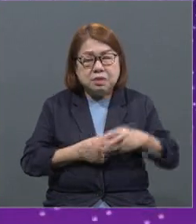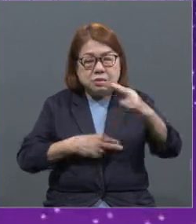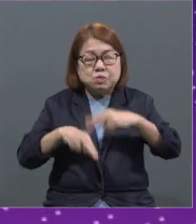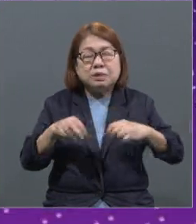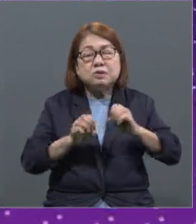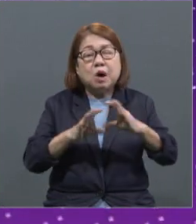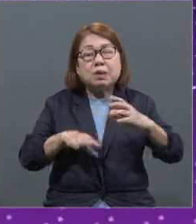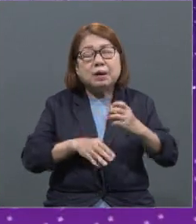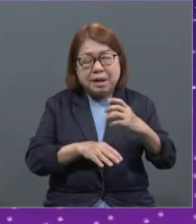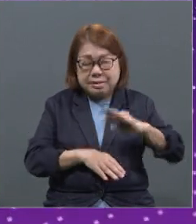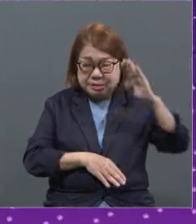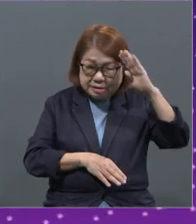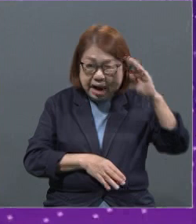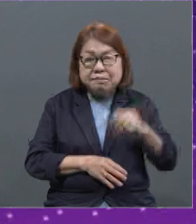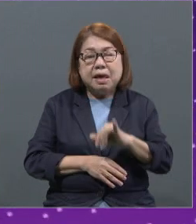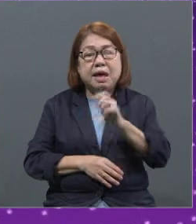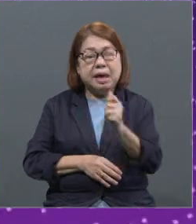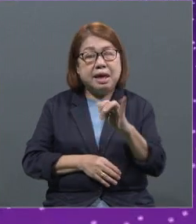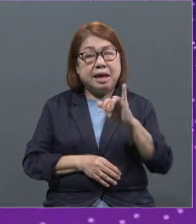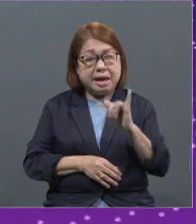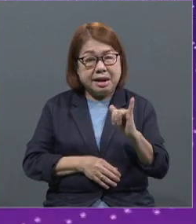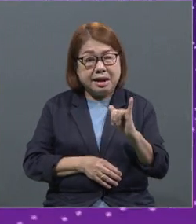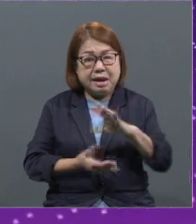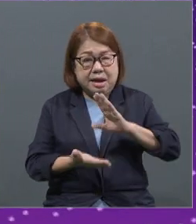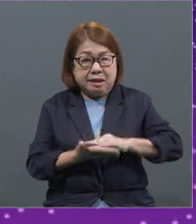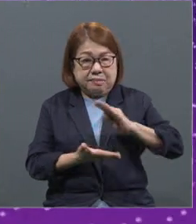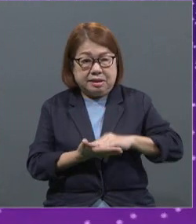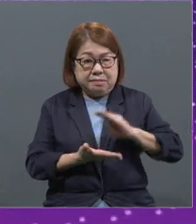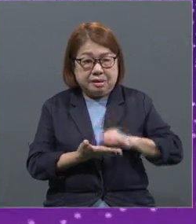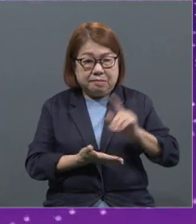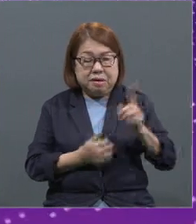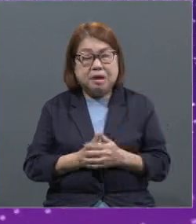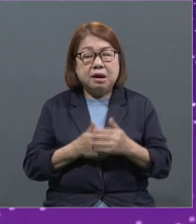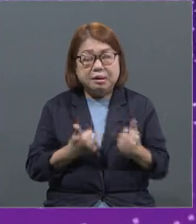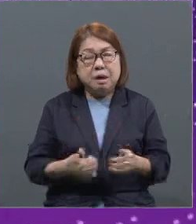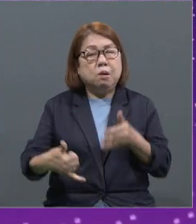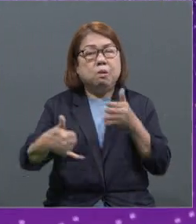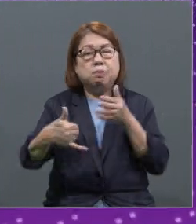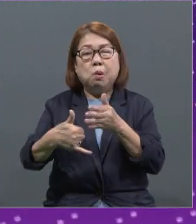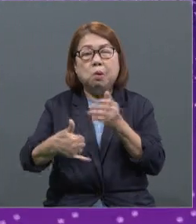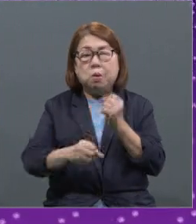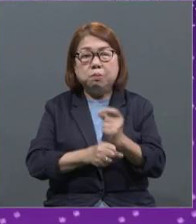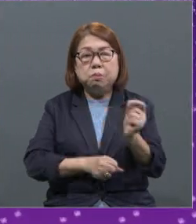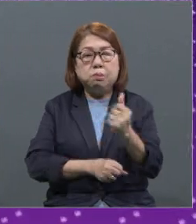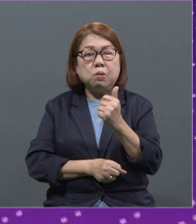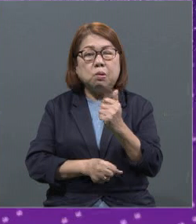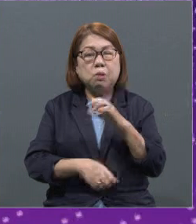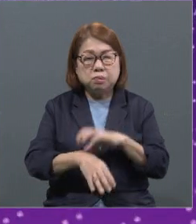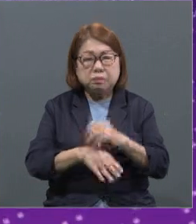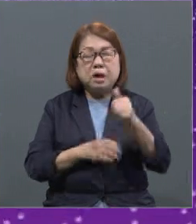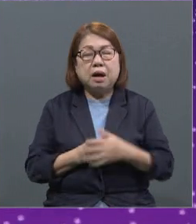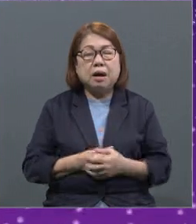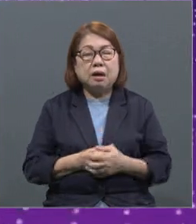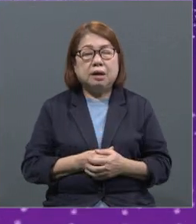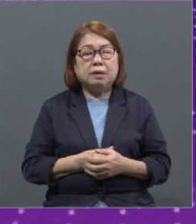AIมาขึ้นทะเบียนการดำเนินคดีสิ่งที่เกิดขึ้นก็คือสามารถแจ้งข้อกล่าวหาได้รวดเร็วขึ้นค่ะทางพล.